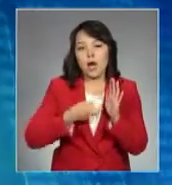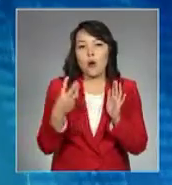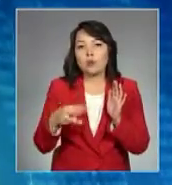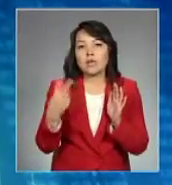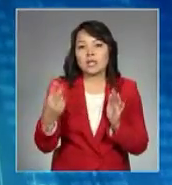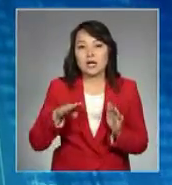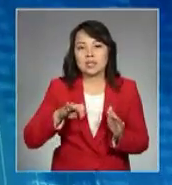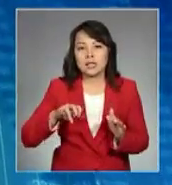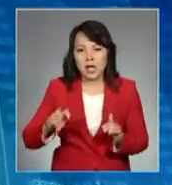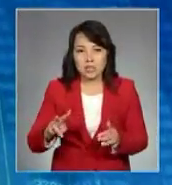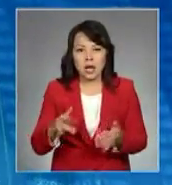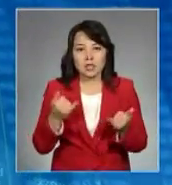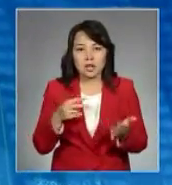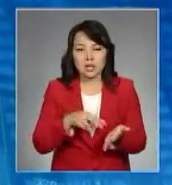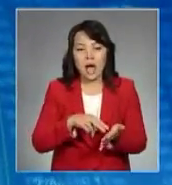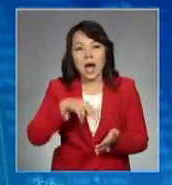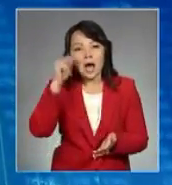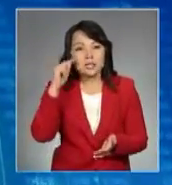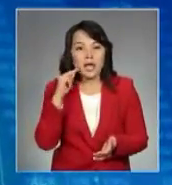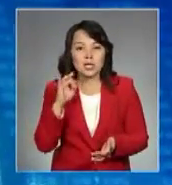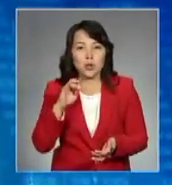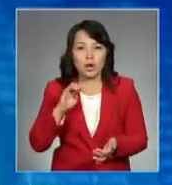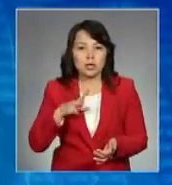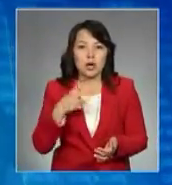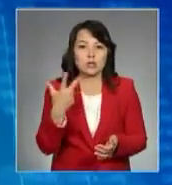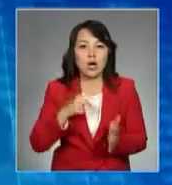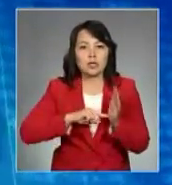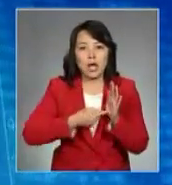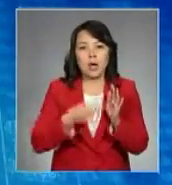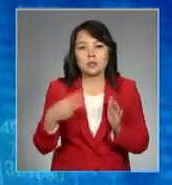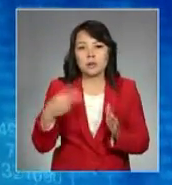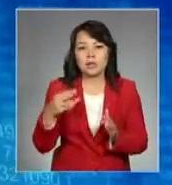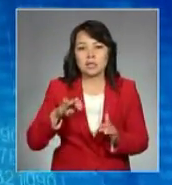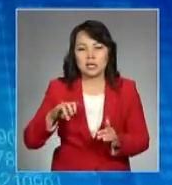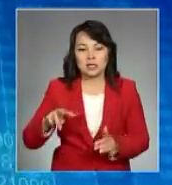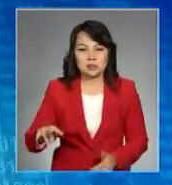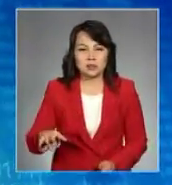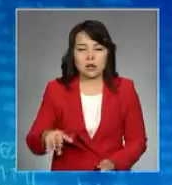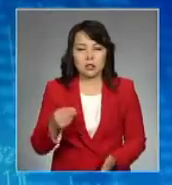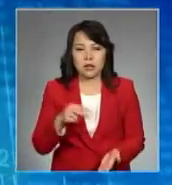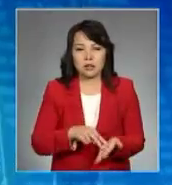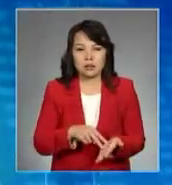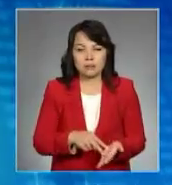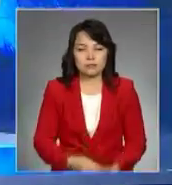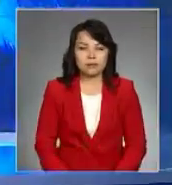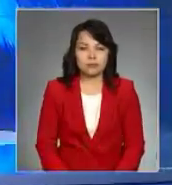теңге 32 тиынды межелеп тұр. Ал Қытай юаны 30 теңге 22 тиынға тең.